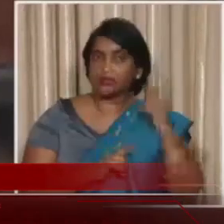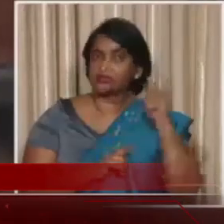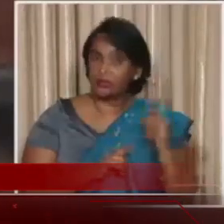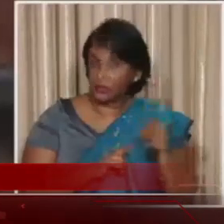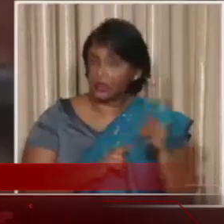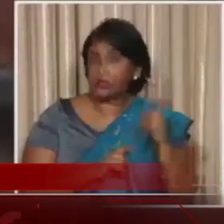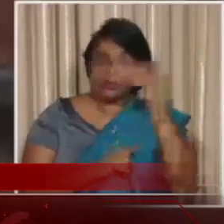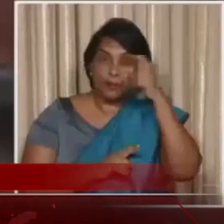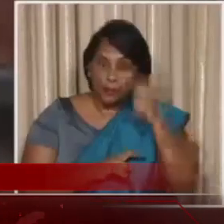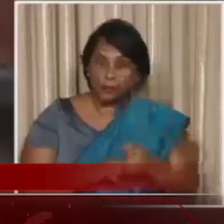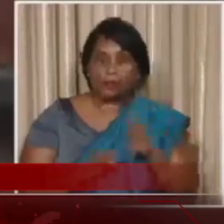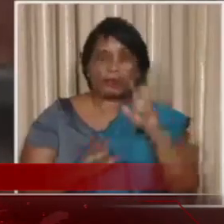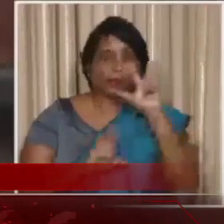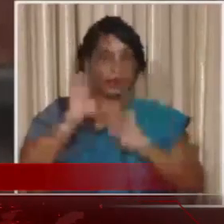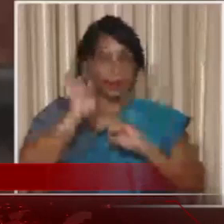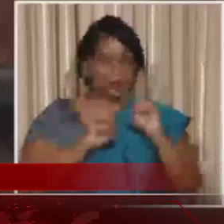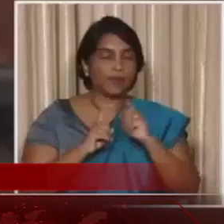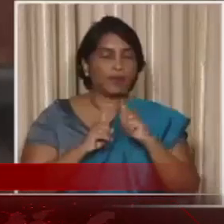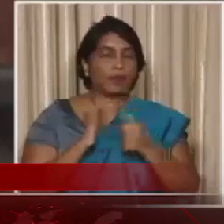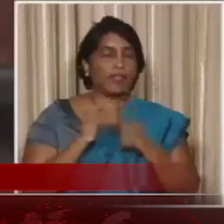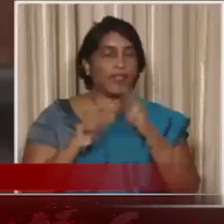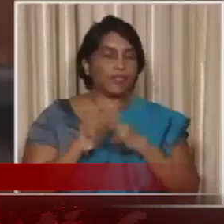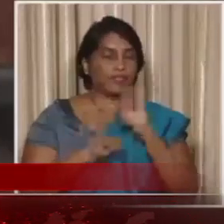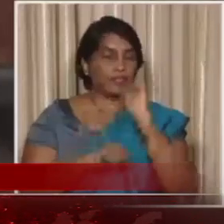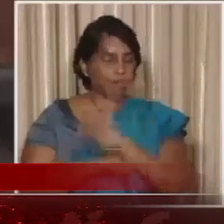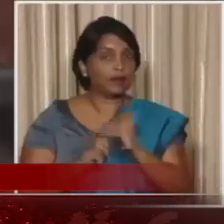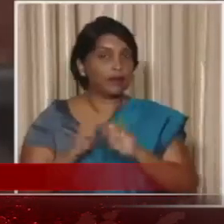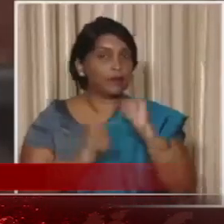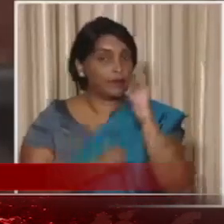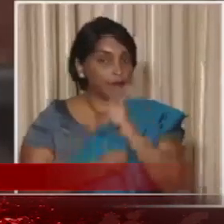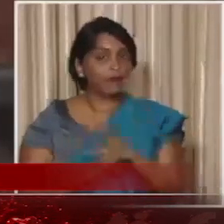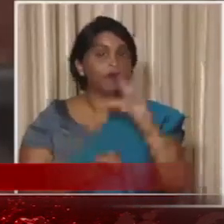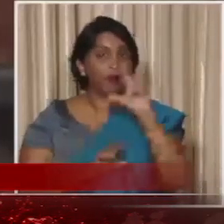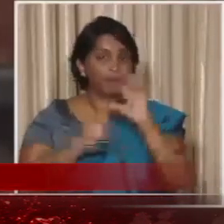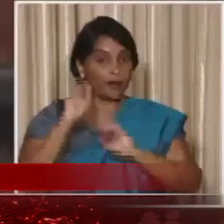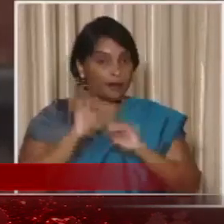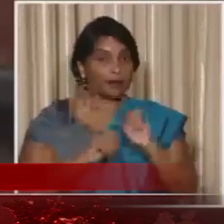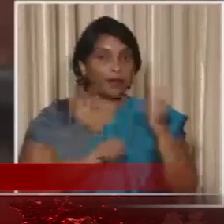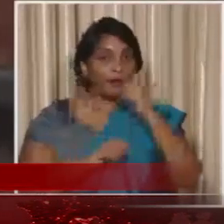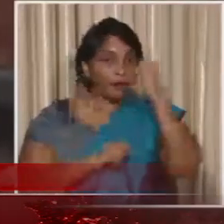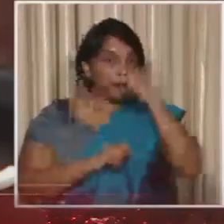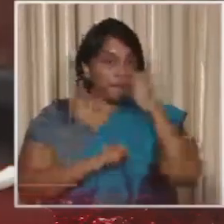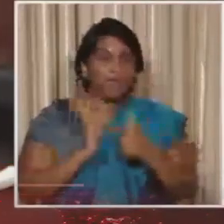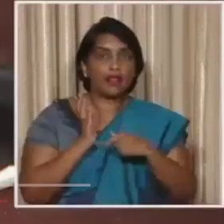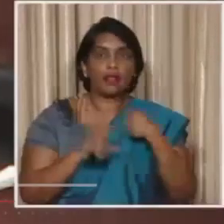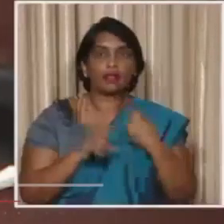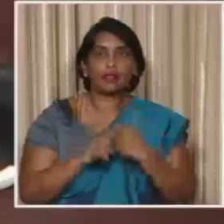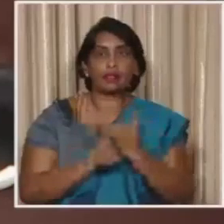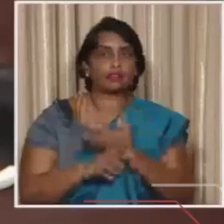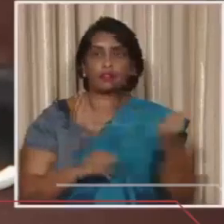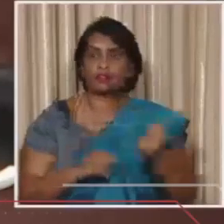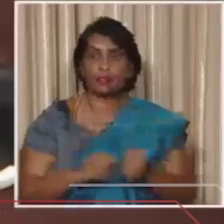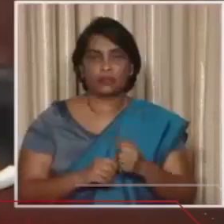ඒගොල්ලෝ වැටුපෙන් 8%ක් සේවක අරසාධක අරමුදලට ගෙවනවා. ඒ ගෙවන 8%ටත් පේයි ටැක්ස් එකක් ගහනවා. එතන මොකද කරන්නේ?